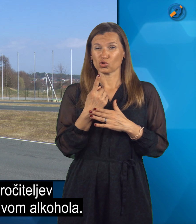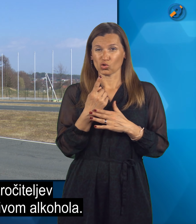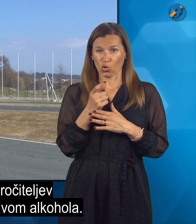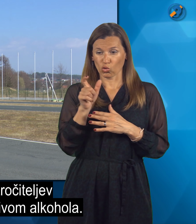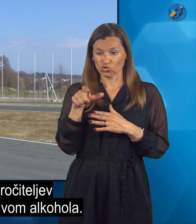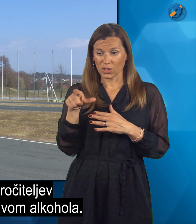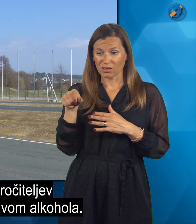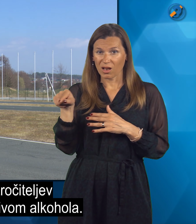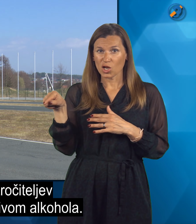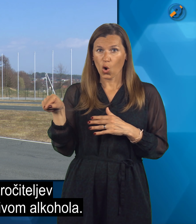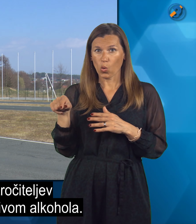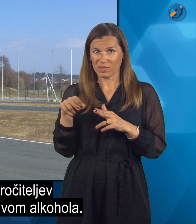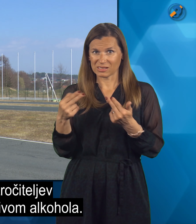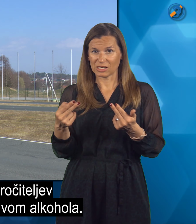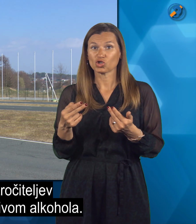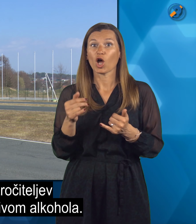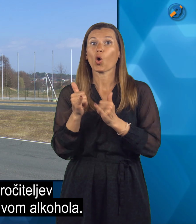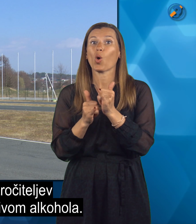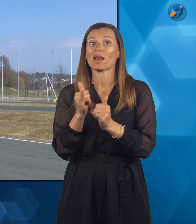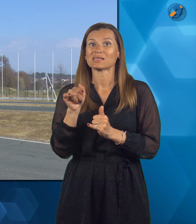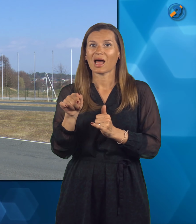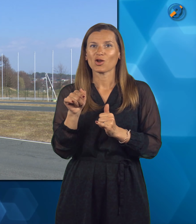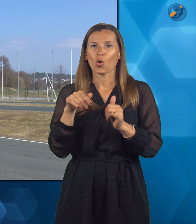kolesarjev pod vplivom alkohola.